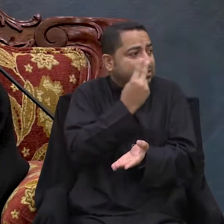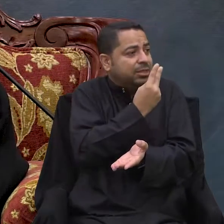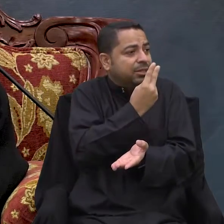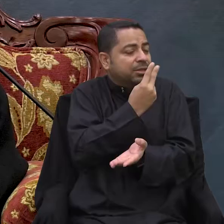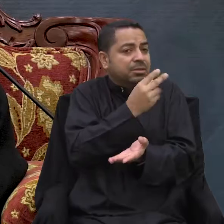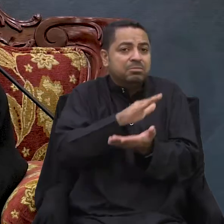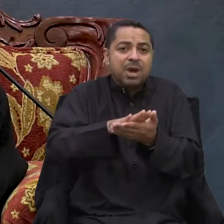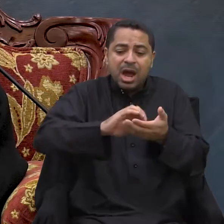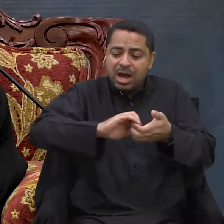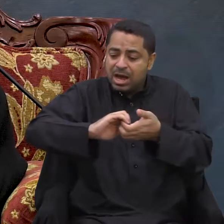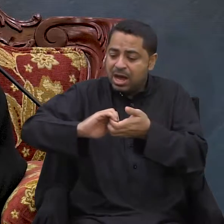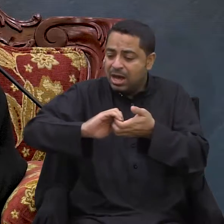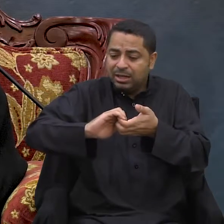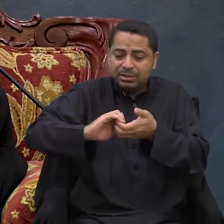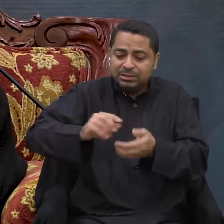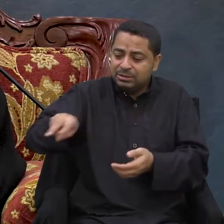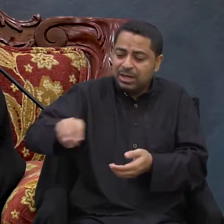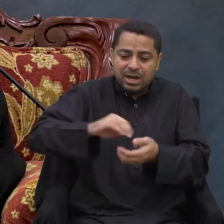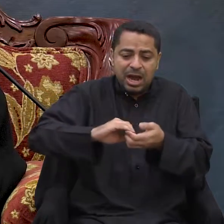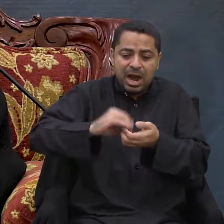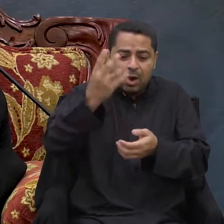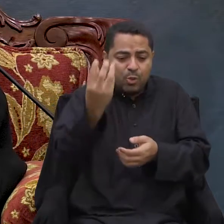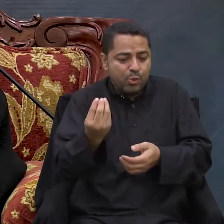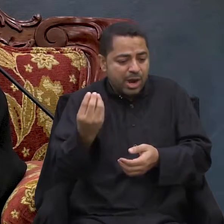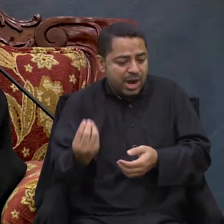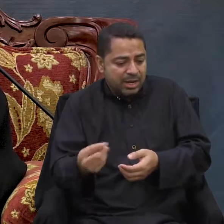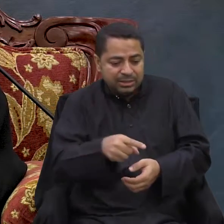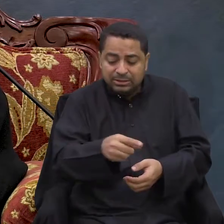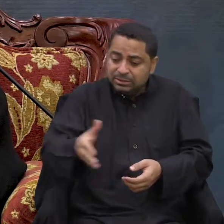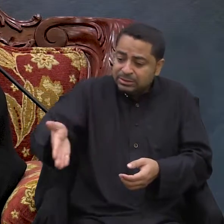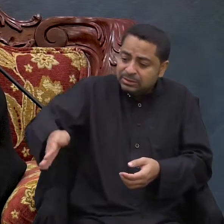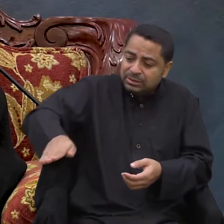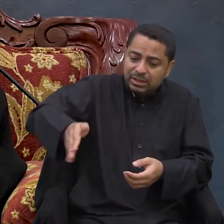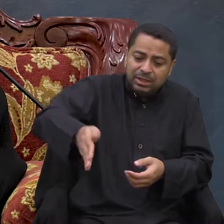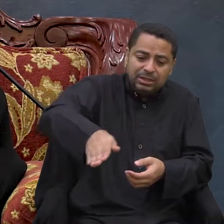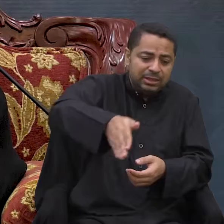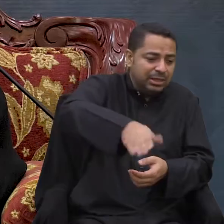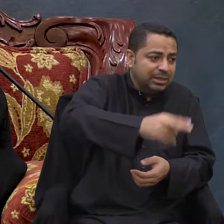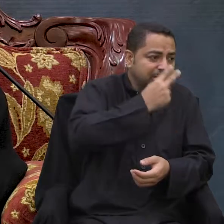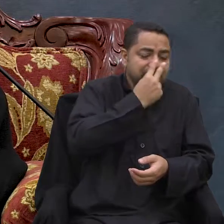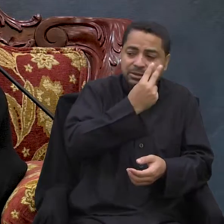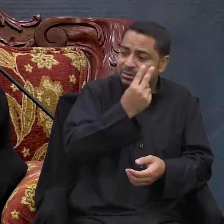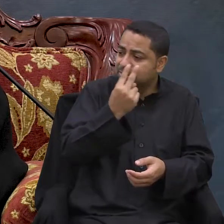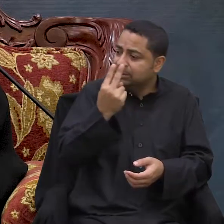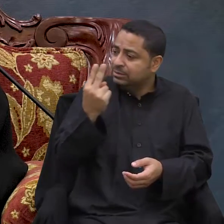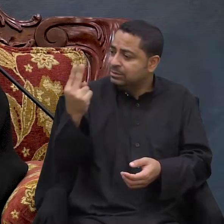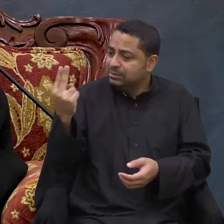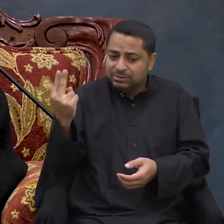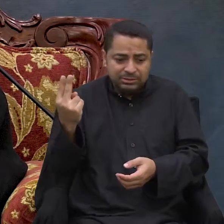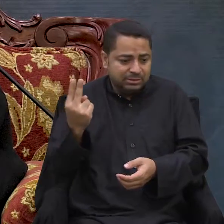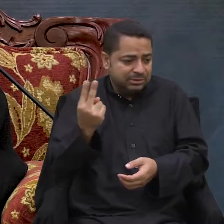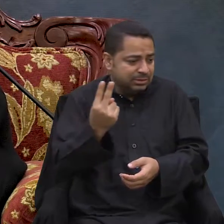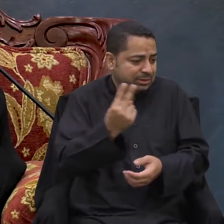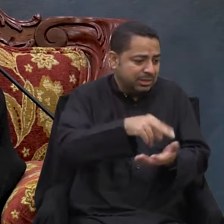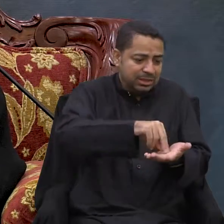فرأى أصحابه وأنصاره وأهل بيته مجزرين على الرمضاء،